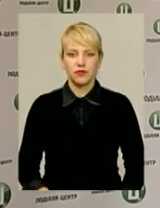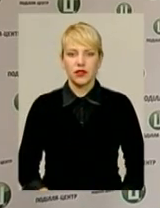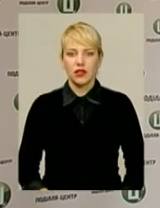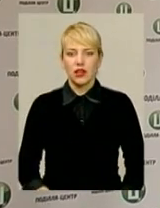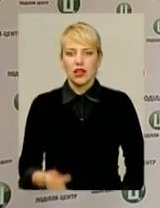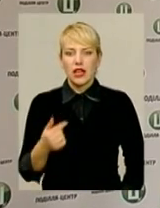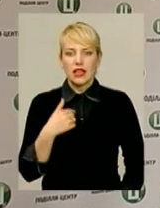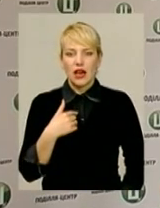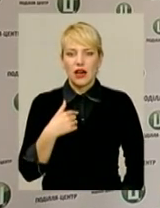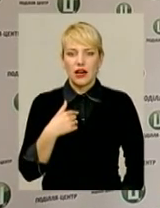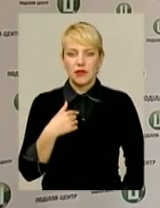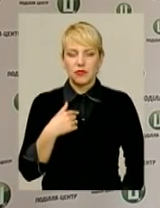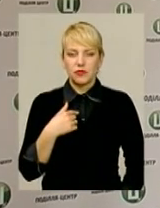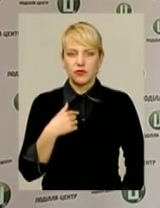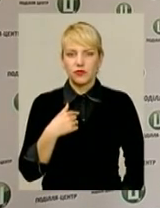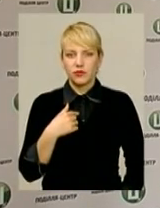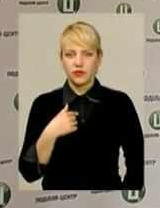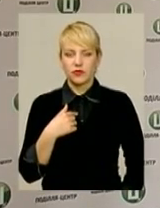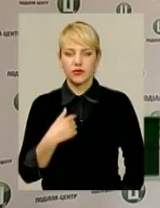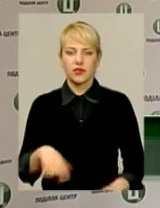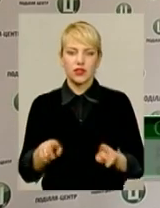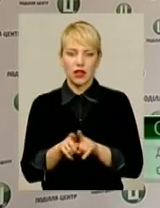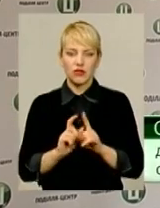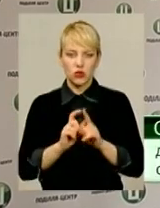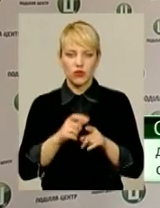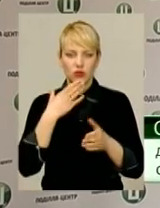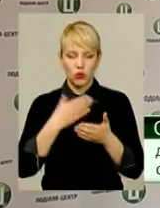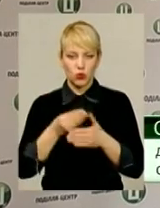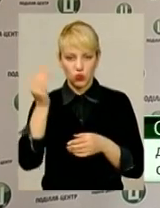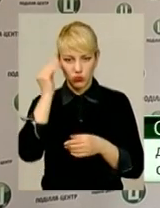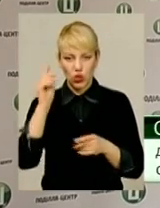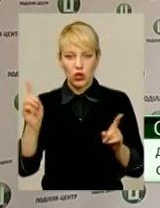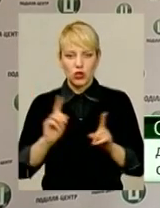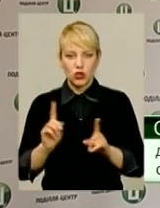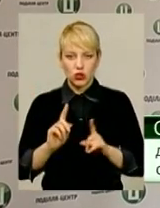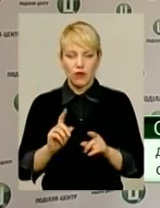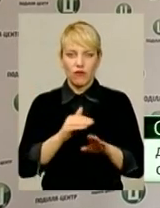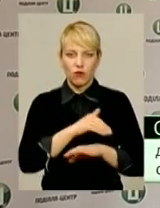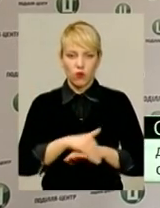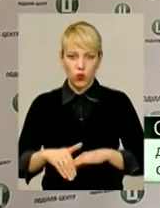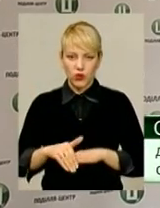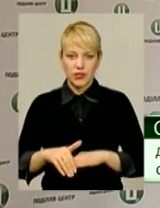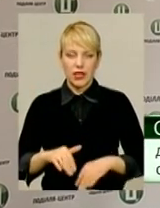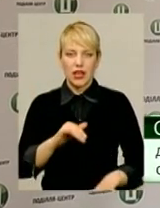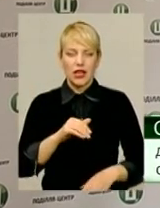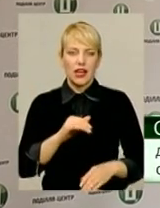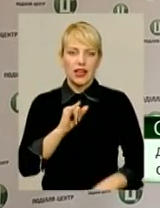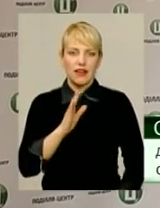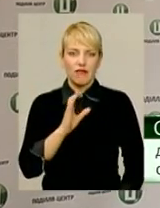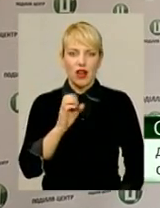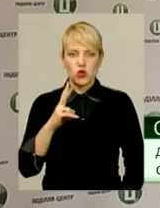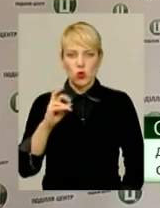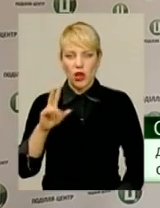ідеї. Я все таке висловлював таку думку, щоб і вулиця імені Васюка була